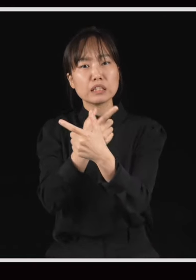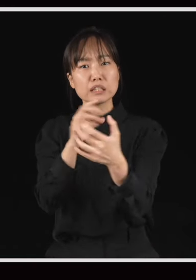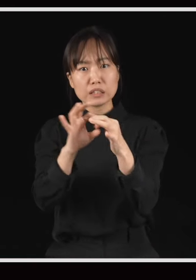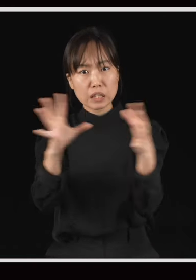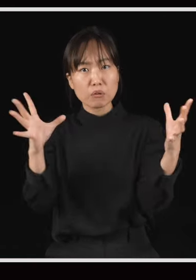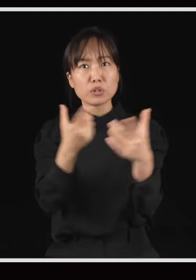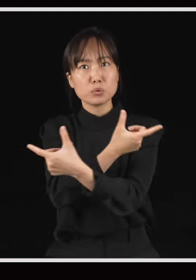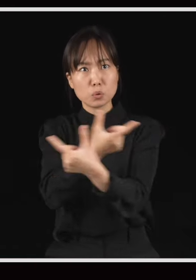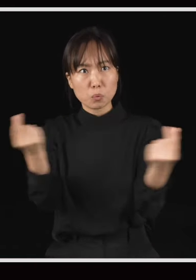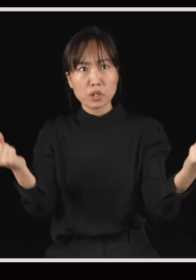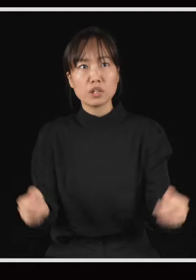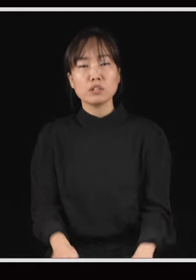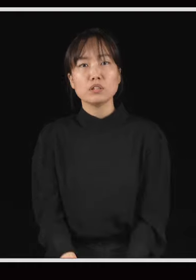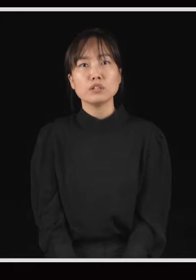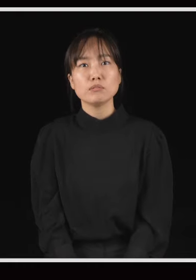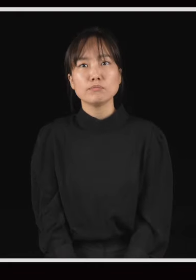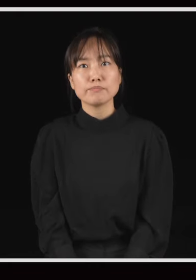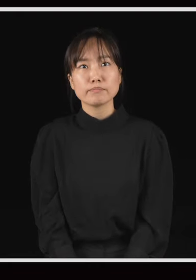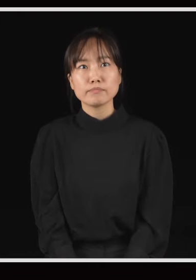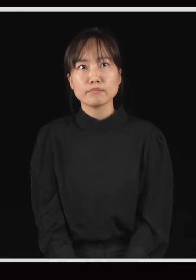연령 그룹에서